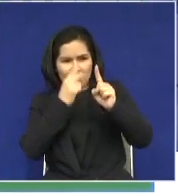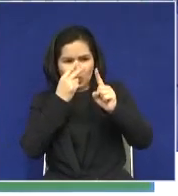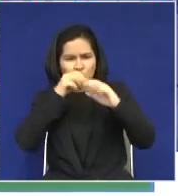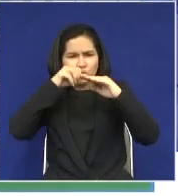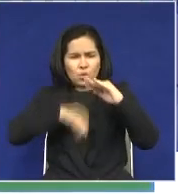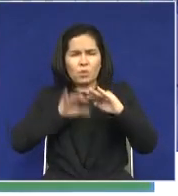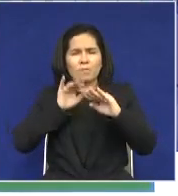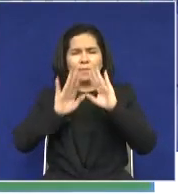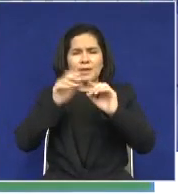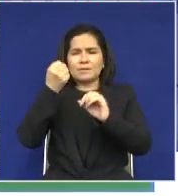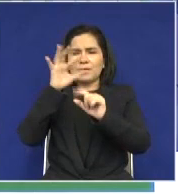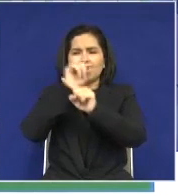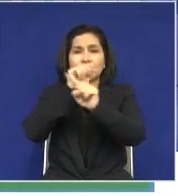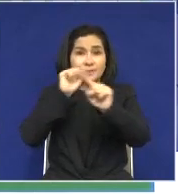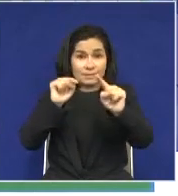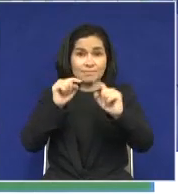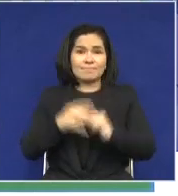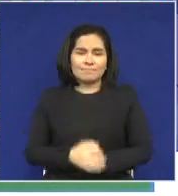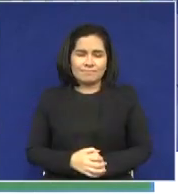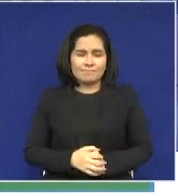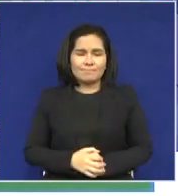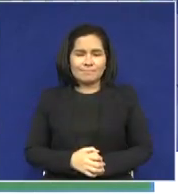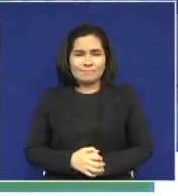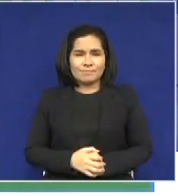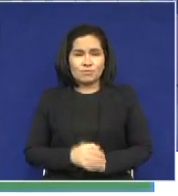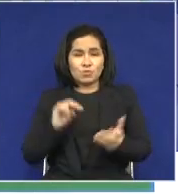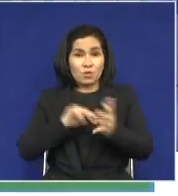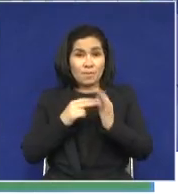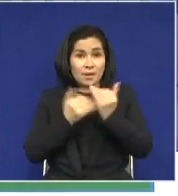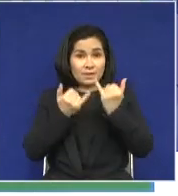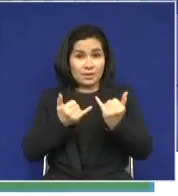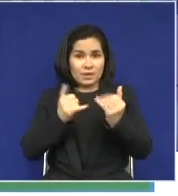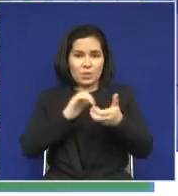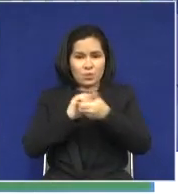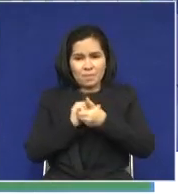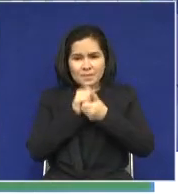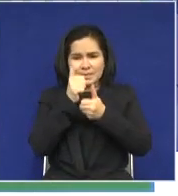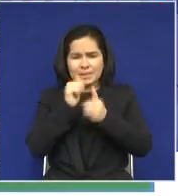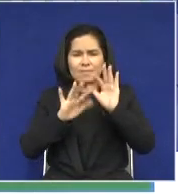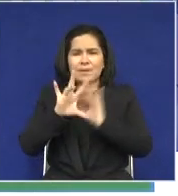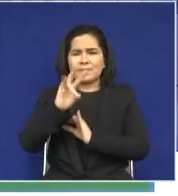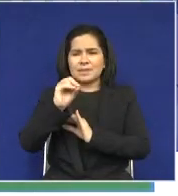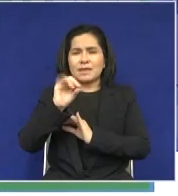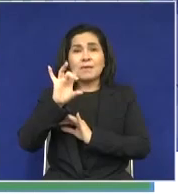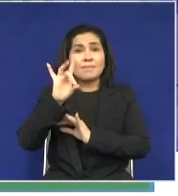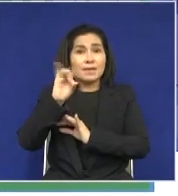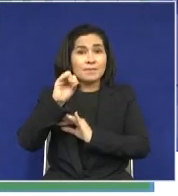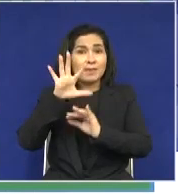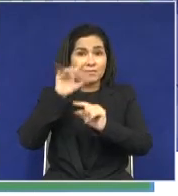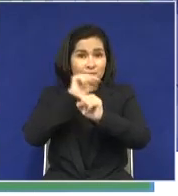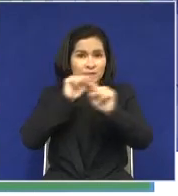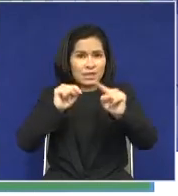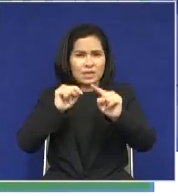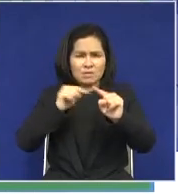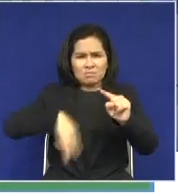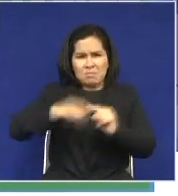15% ก็ต้องถือว่าโดยจริงๆเนี่ยก็คือแสดงว่าเราได้รับความร่วมมือที่ดีถึง 85% ในเรื่องของการที่จะดูแลในเรื่องของการใช้หน้ากาก